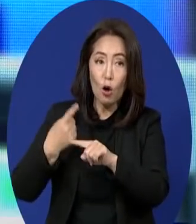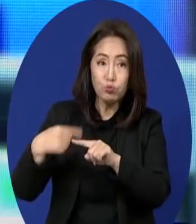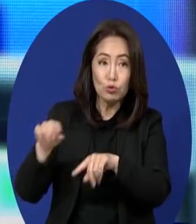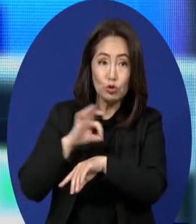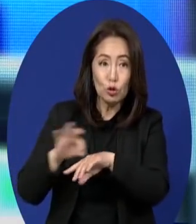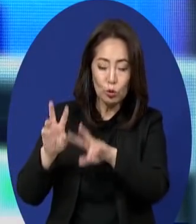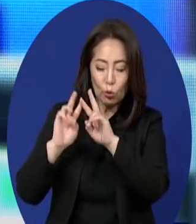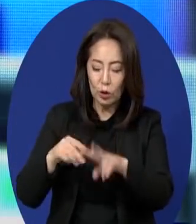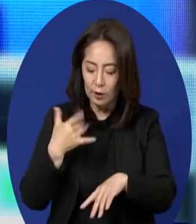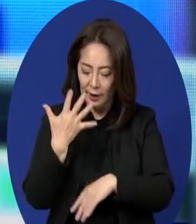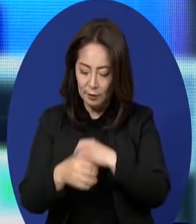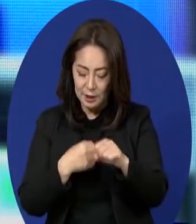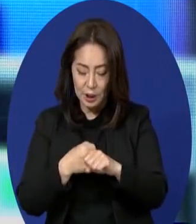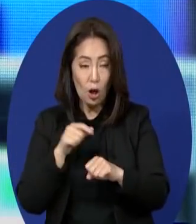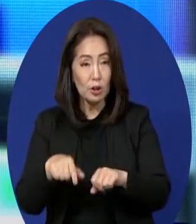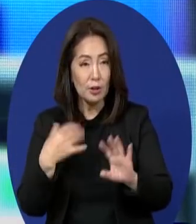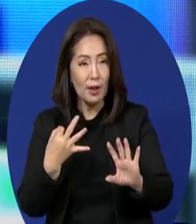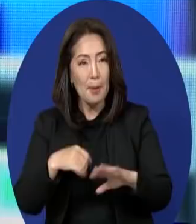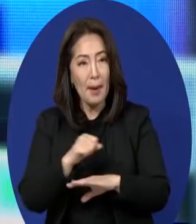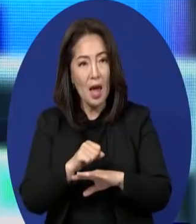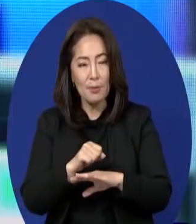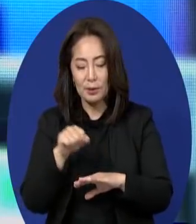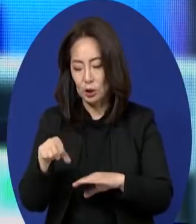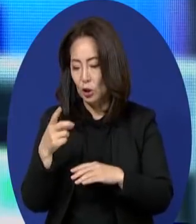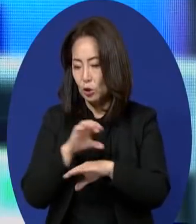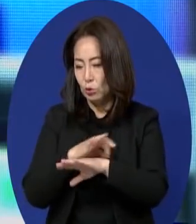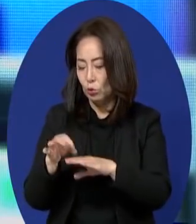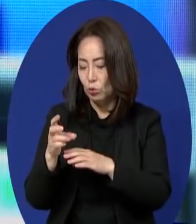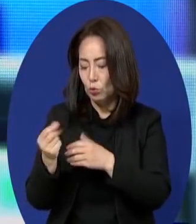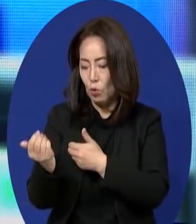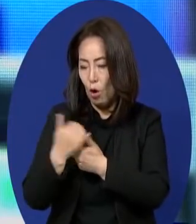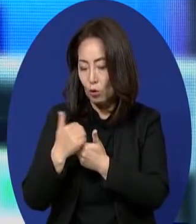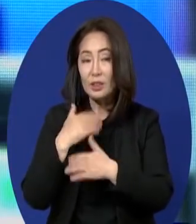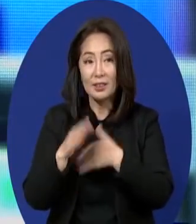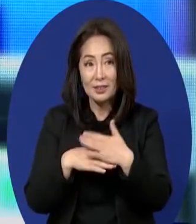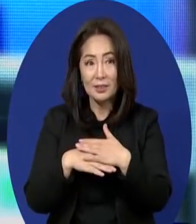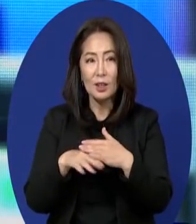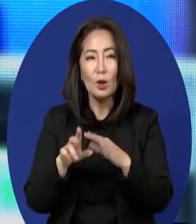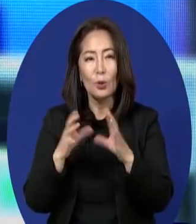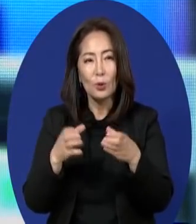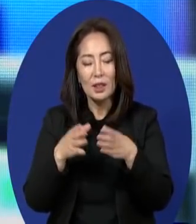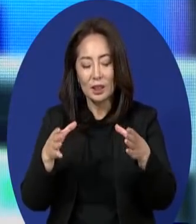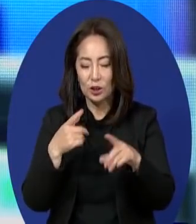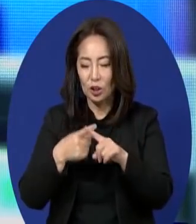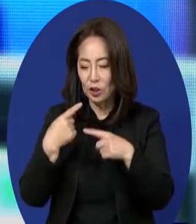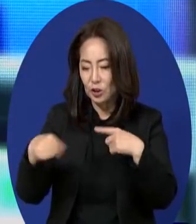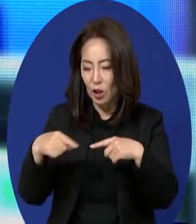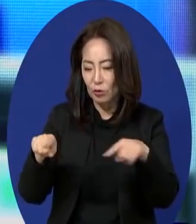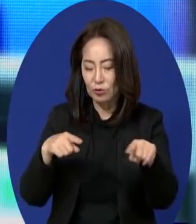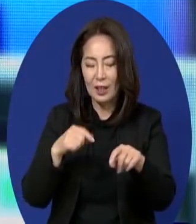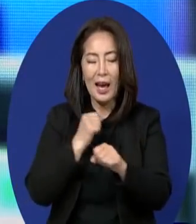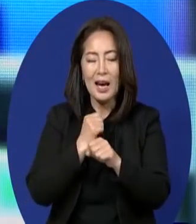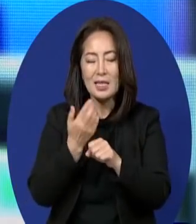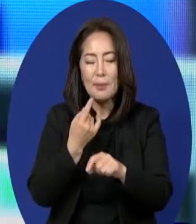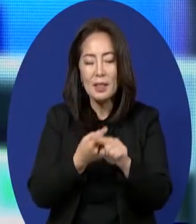жилээс улсын хэмжээнд 8 аймагт энэ төсөл төсвийн хөрөнгө оруулалтаар хэрэгжиж эхэлсэн. Хүрээг нь тэлж байгаа хөдөөд ажлын байр нэмэгдүүлэх шин